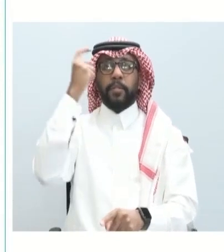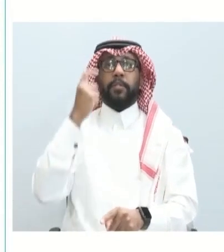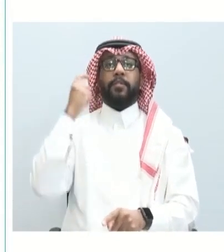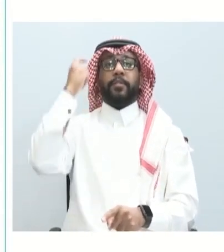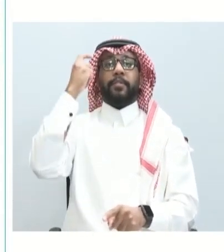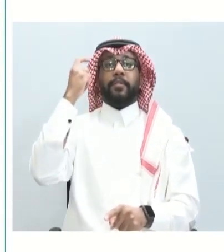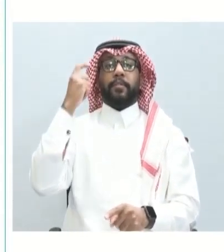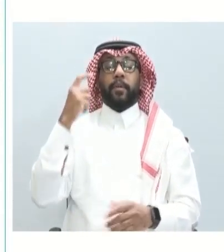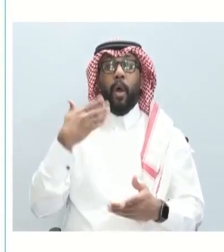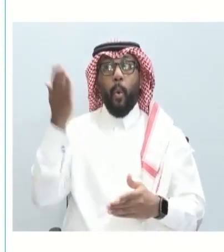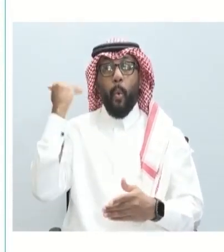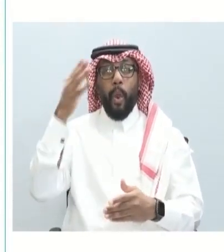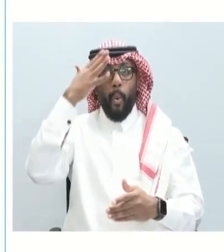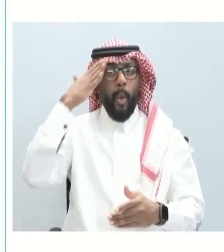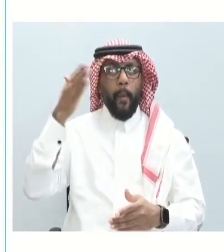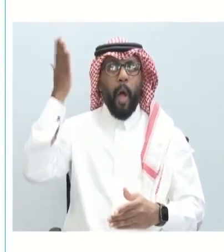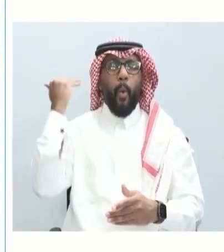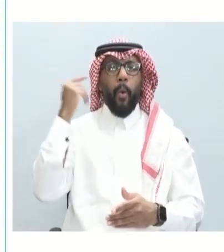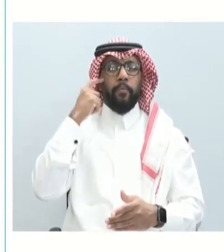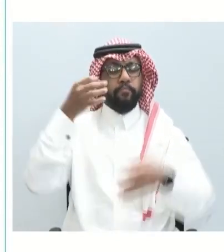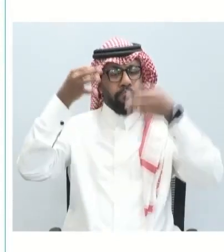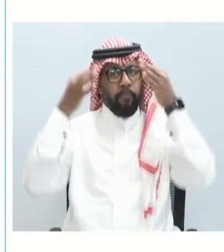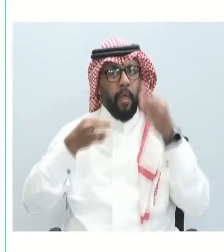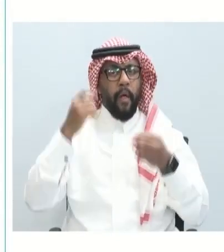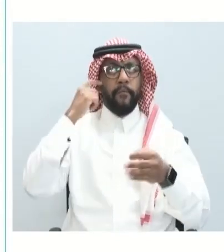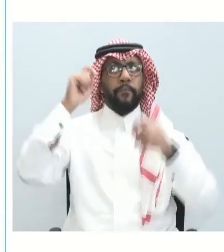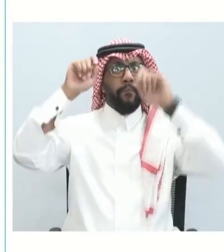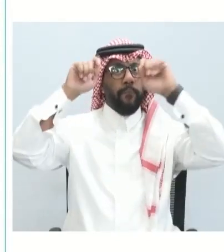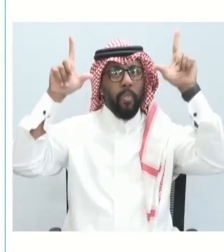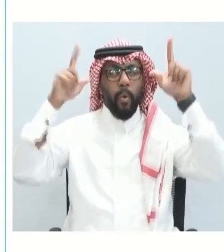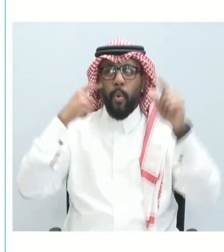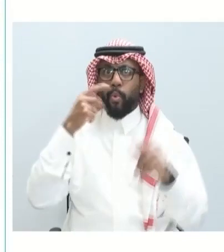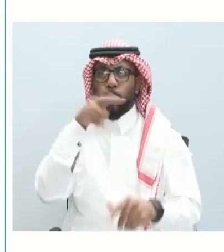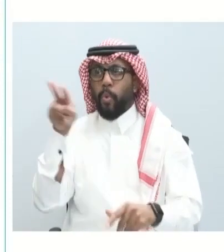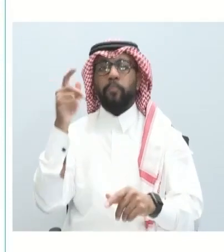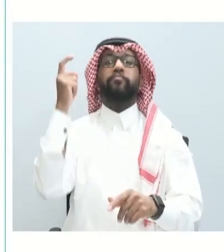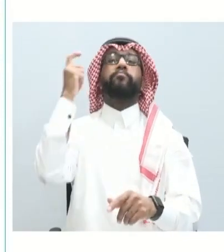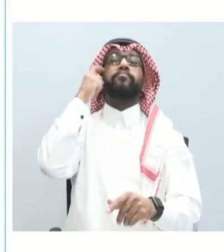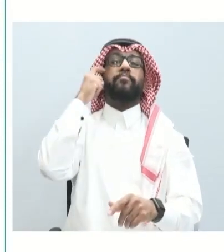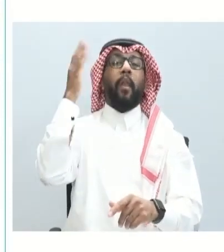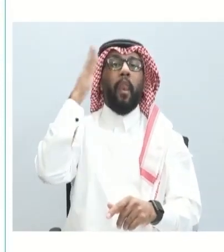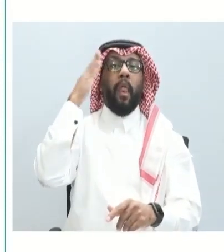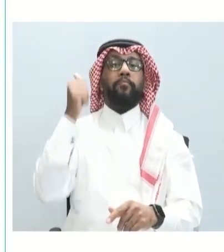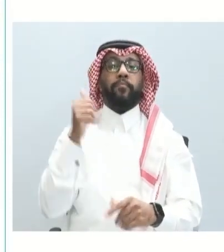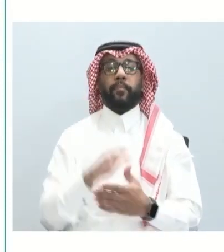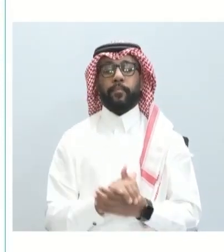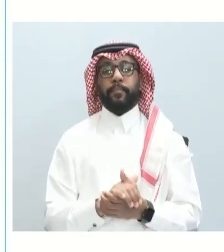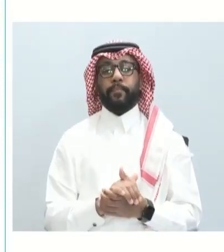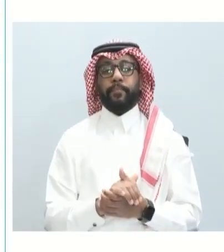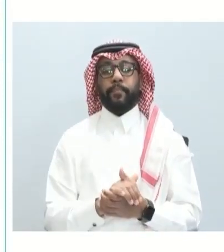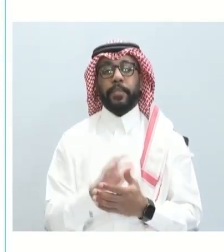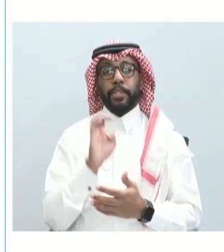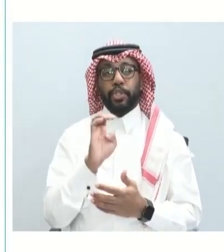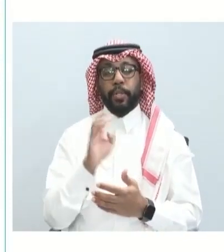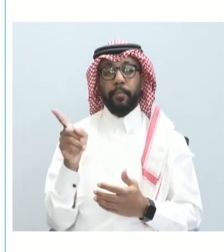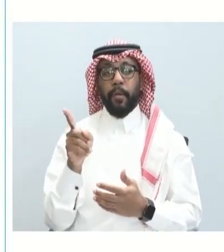بالفراسه وقوه الحجه الان الفقره جيم اي الاستدلالات السابقه في